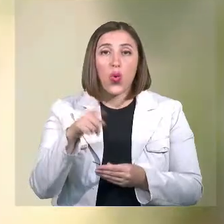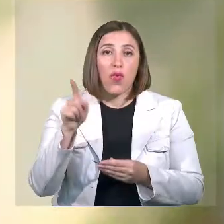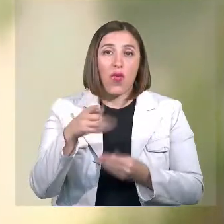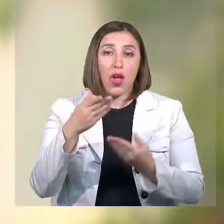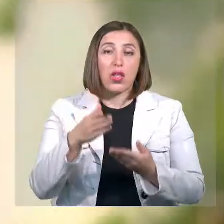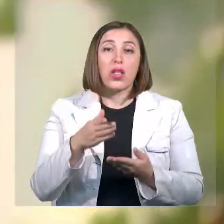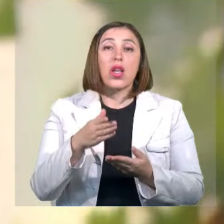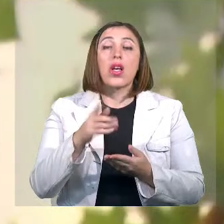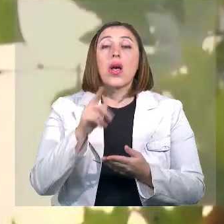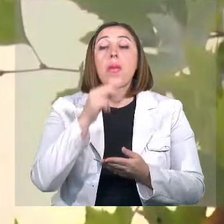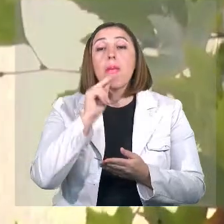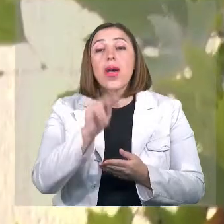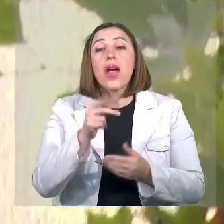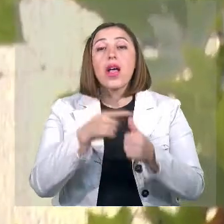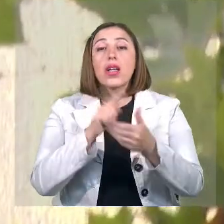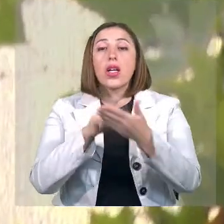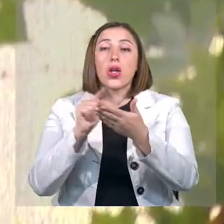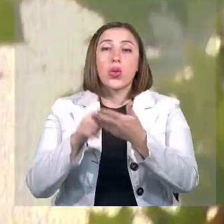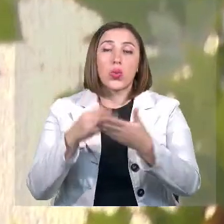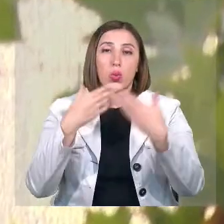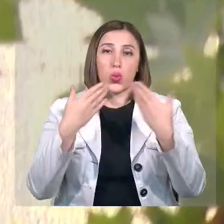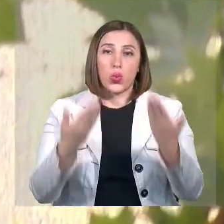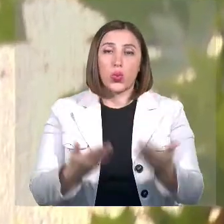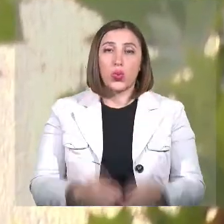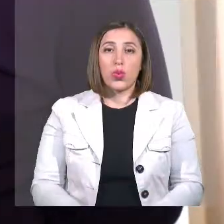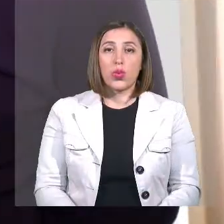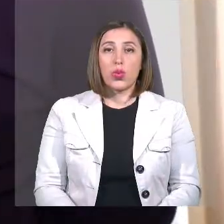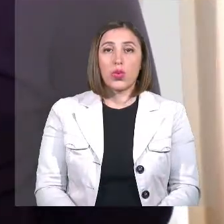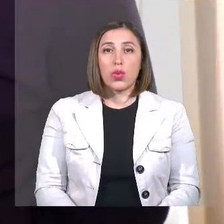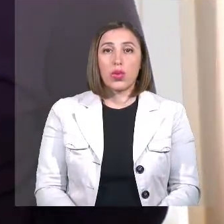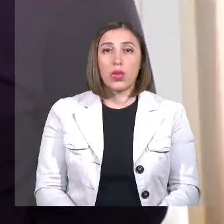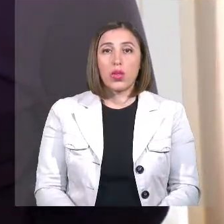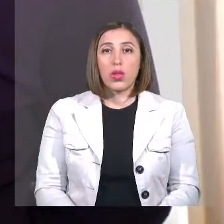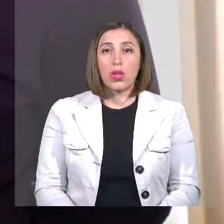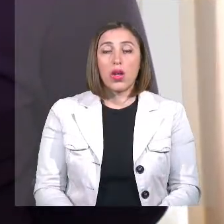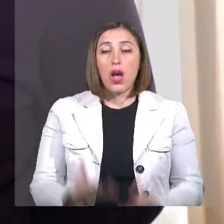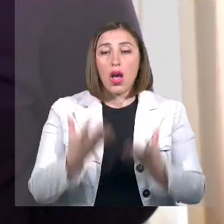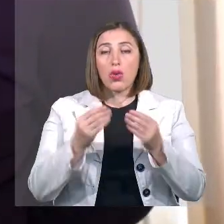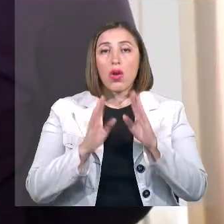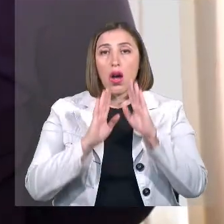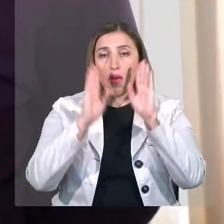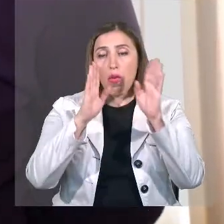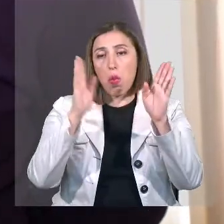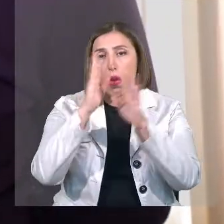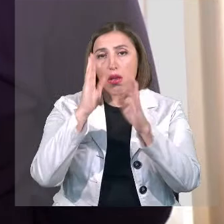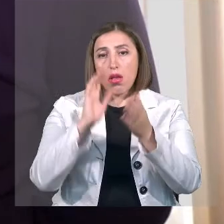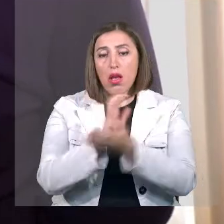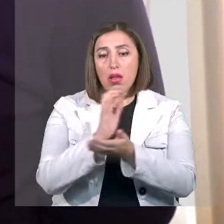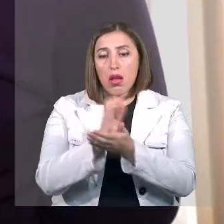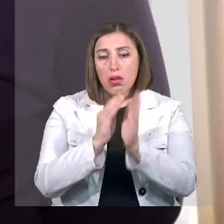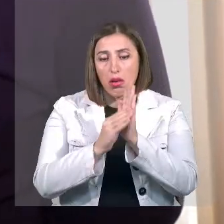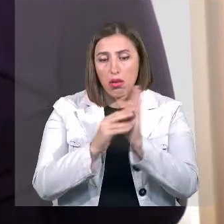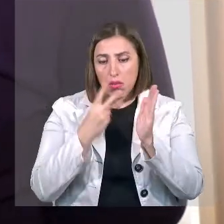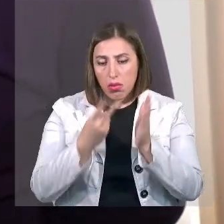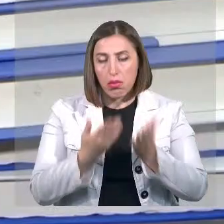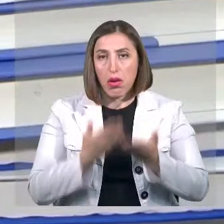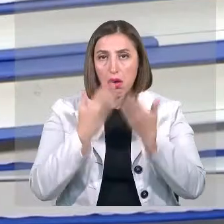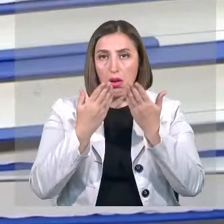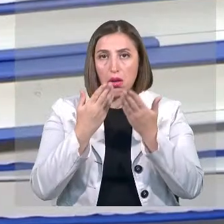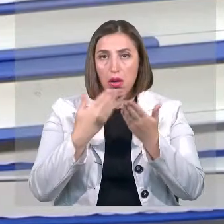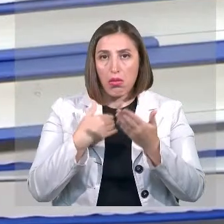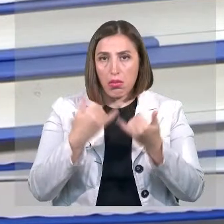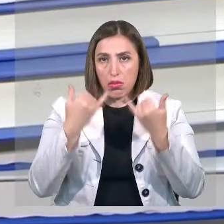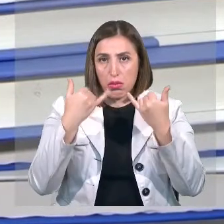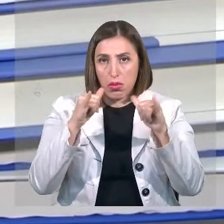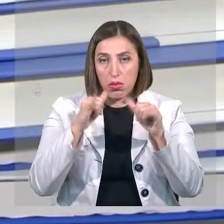չի հաղորդում մեղադրյալների մասին։ Անկեղծ ասած, ես էլ առավոտյան պատահական մամուլից իմացա այս ամենի մասին, մեր համար էլ